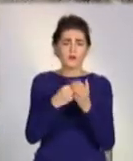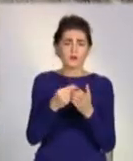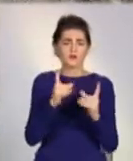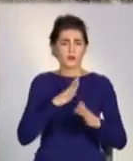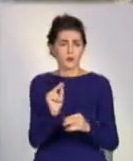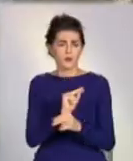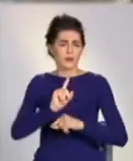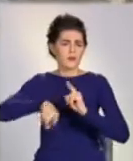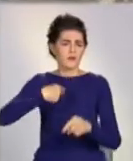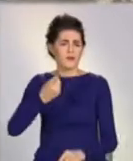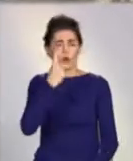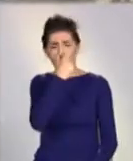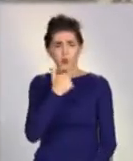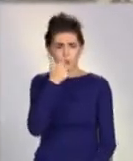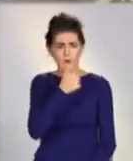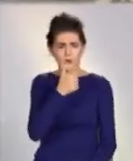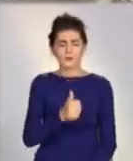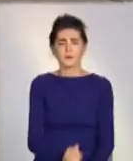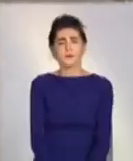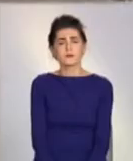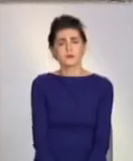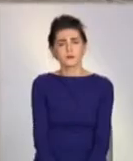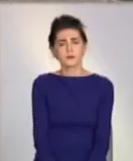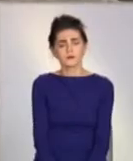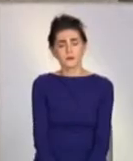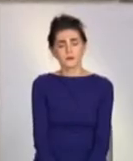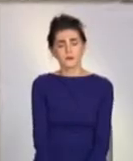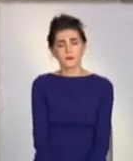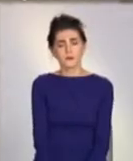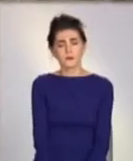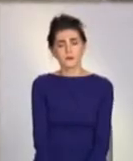шлях наступного року. Олена Успенська, Володимир Краснов, телеканал «Донбас».